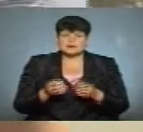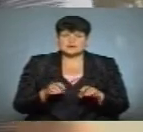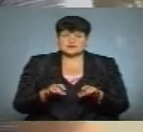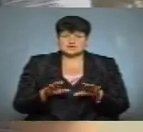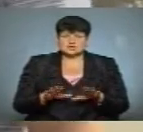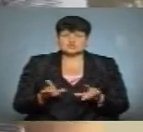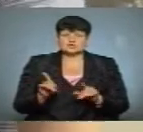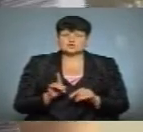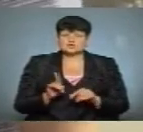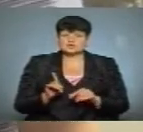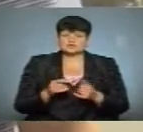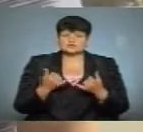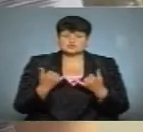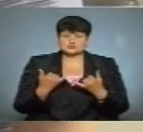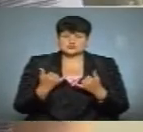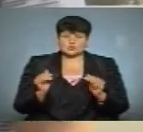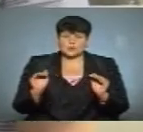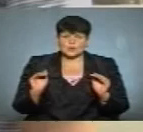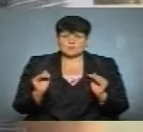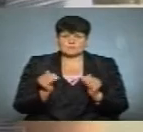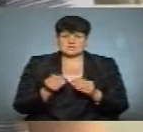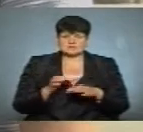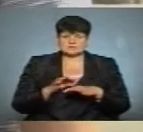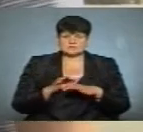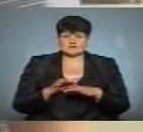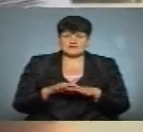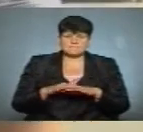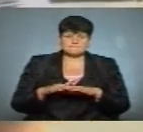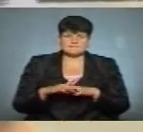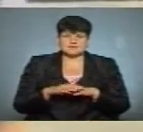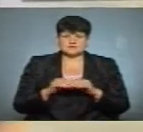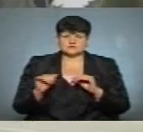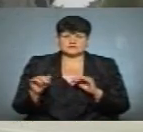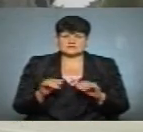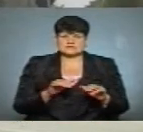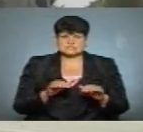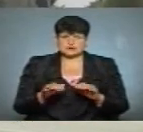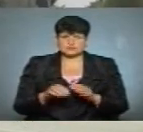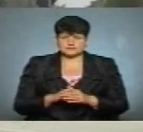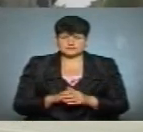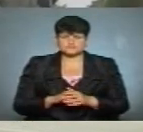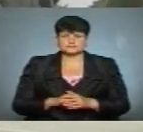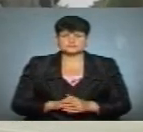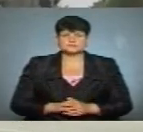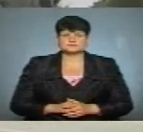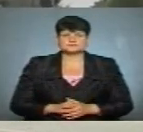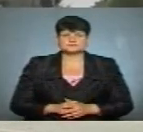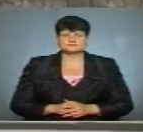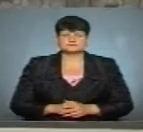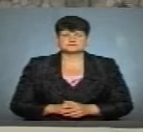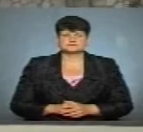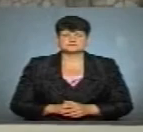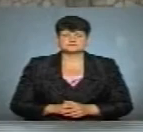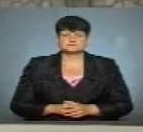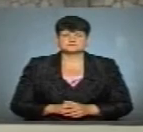рішення, щоб сьогодні обмежитися з проведенням масових публічних заходів. Любов Гадомська, Василь Панчук. Новини